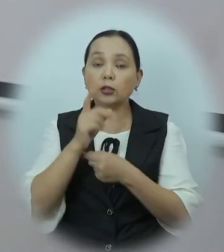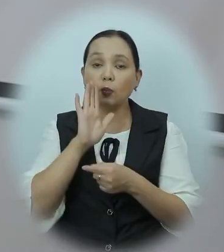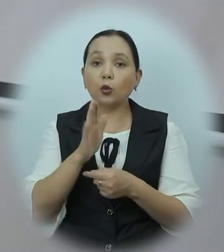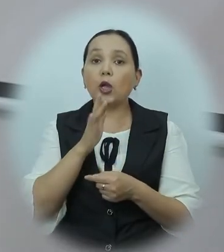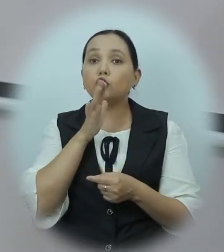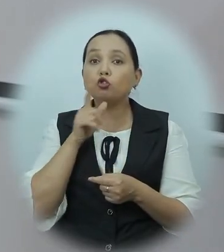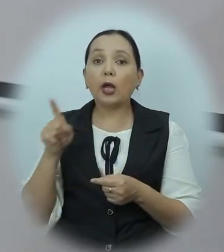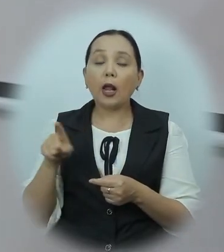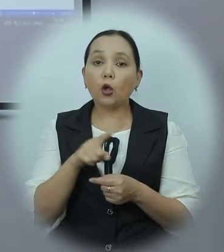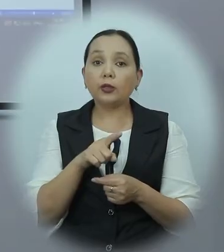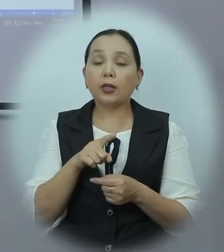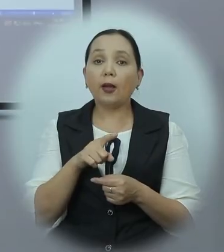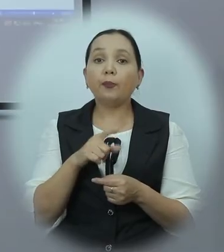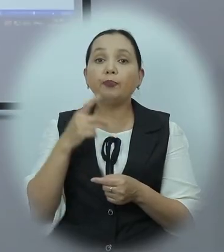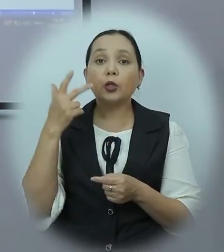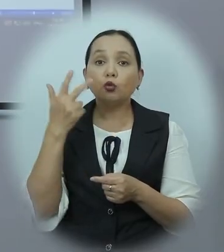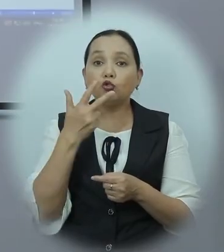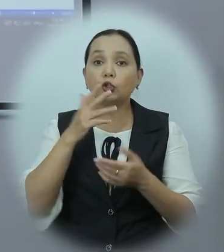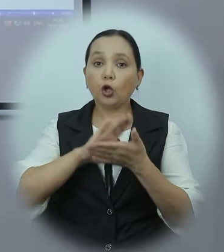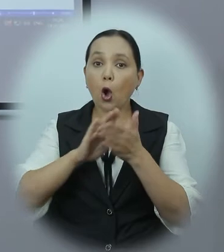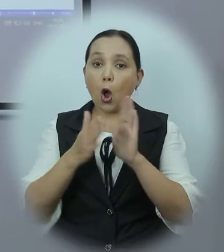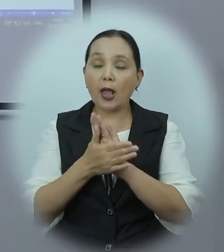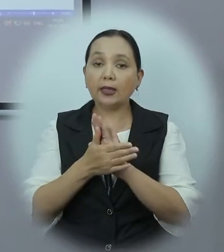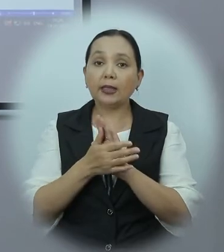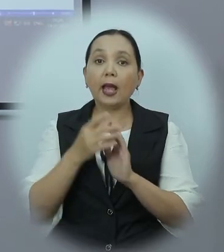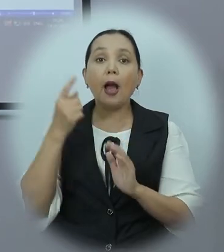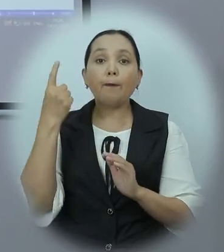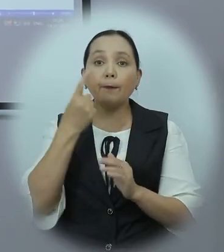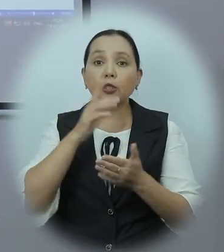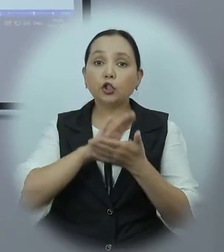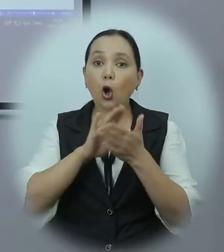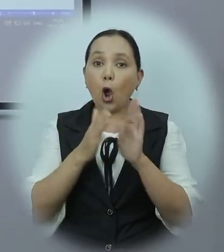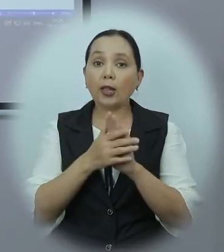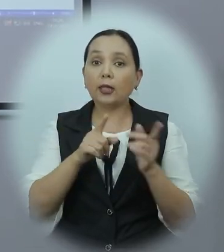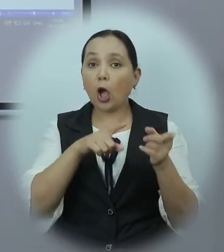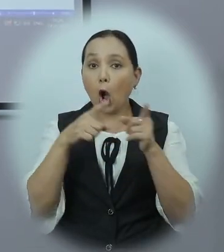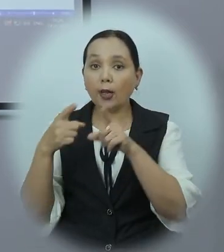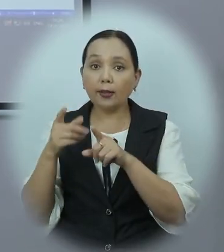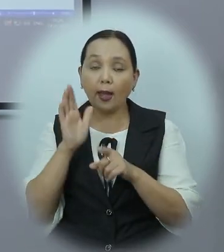Shu jarayonda 3-chi holatga nisbatan 1-chi holatga olinganida